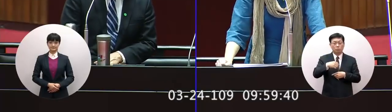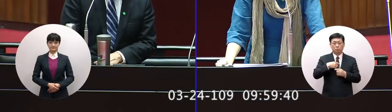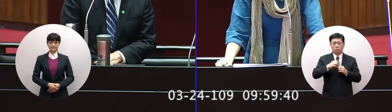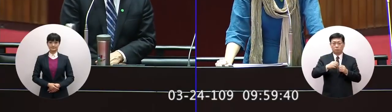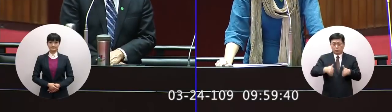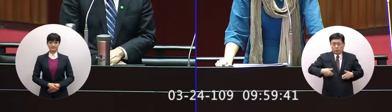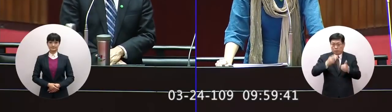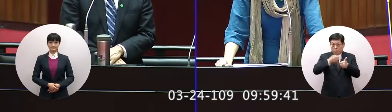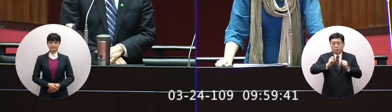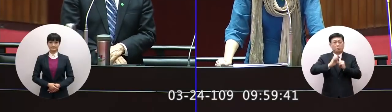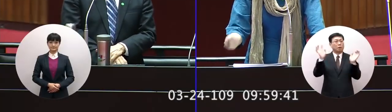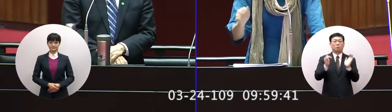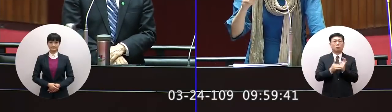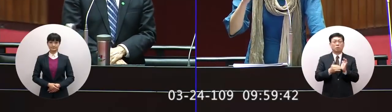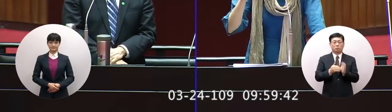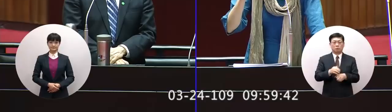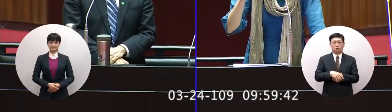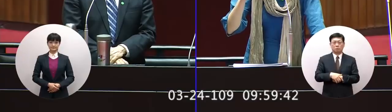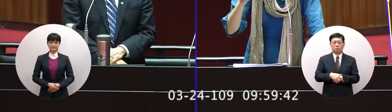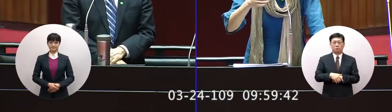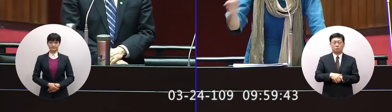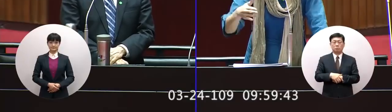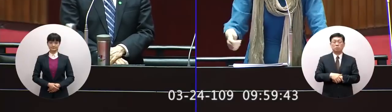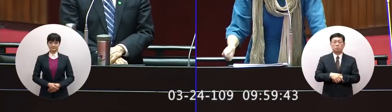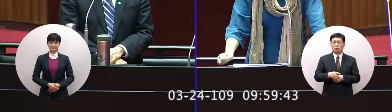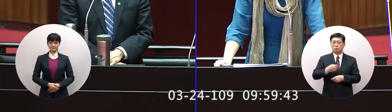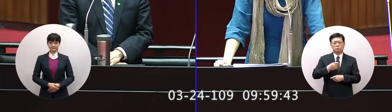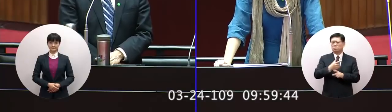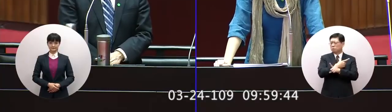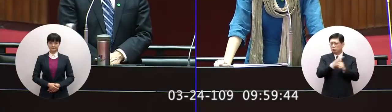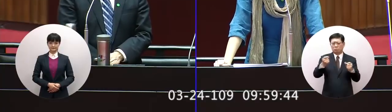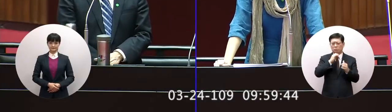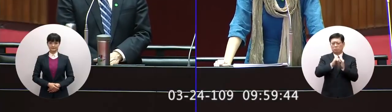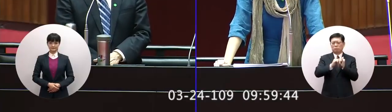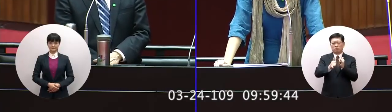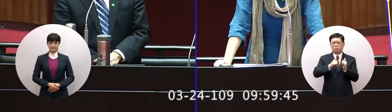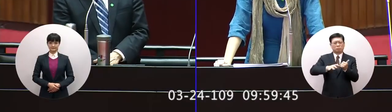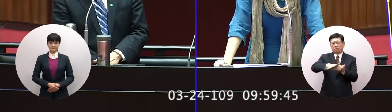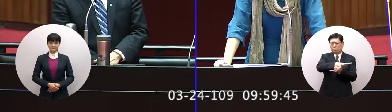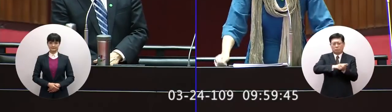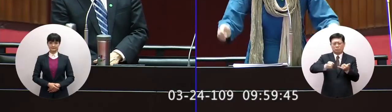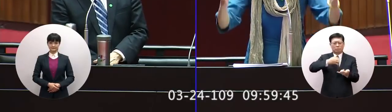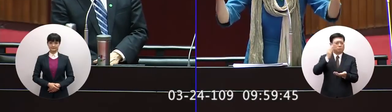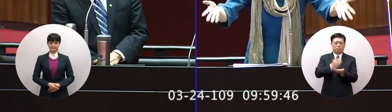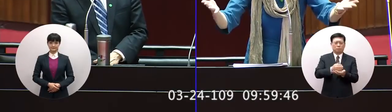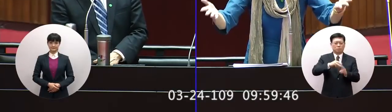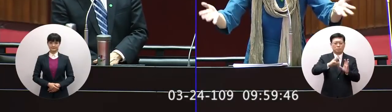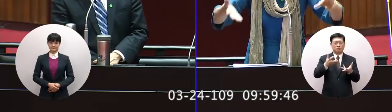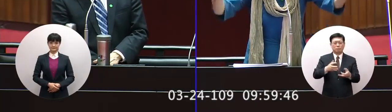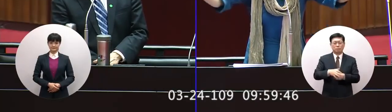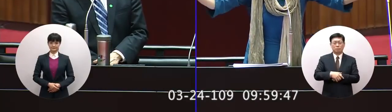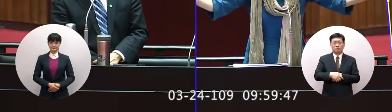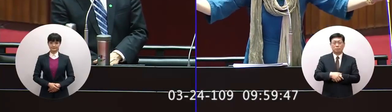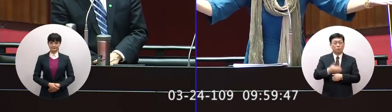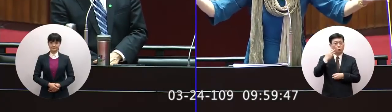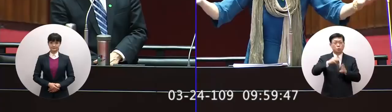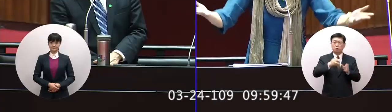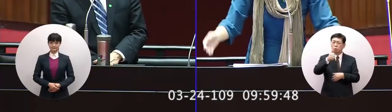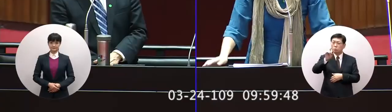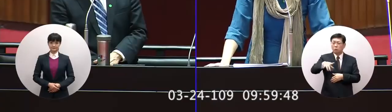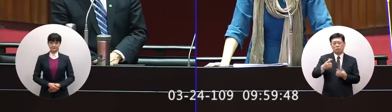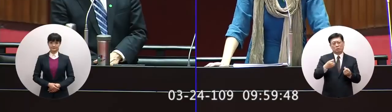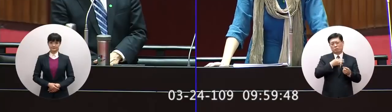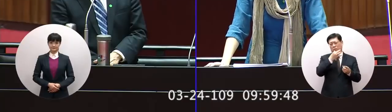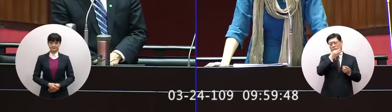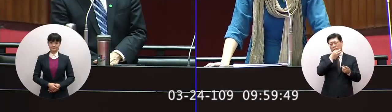发布紧急命令，那么就是不让所有国人出国了嘛？因为现在重你出国到哪里